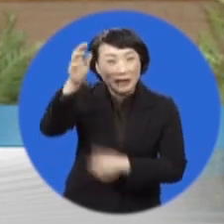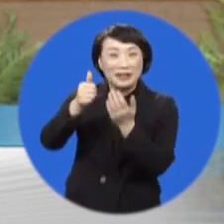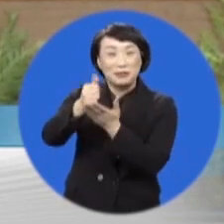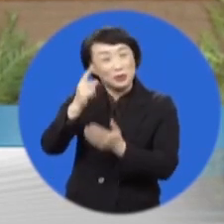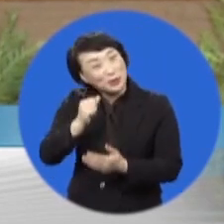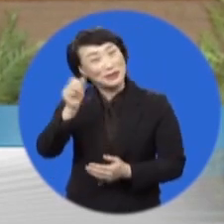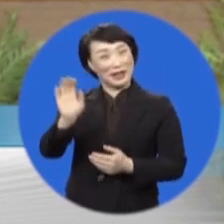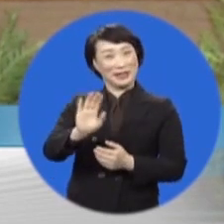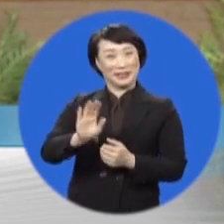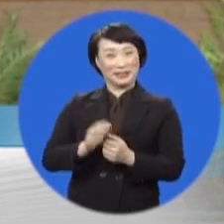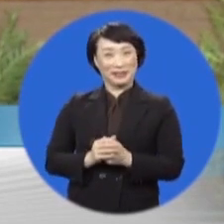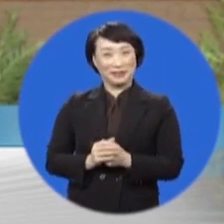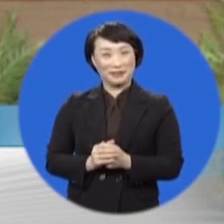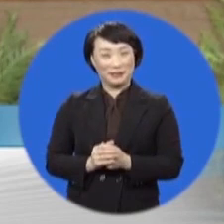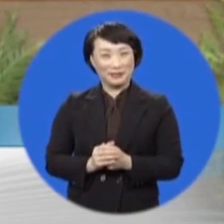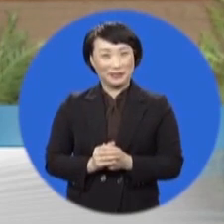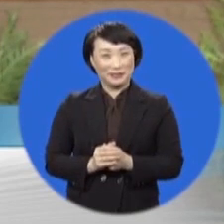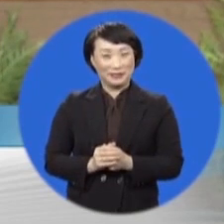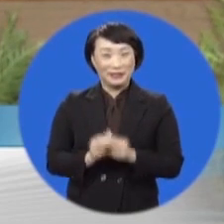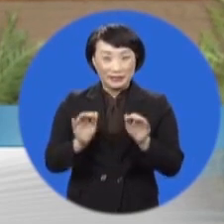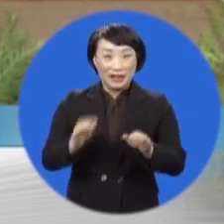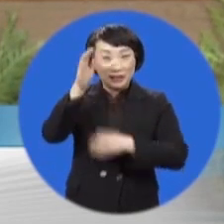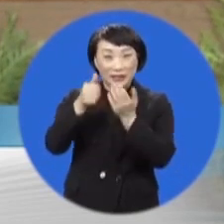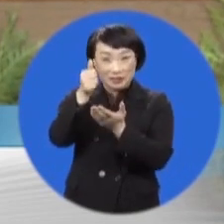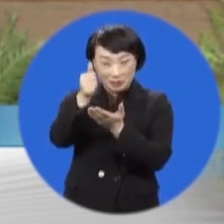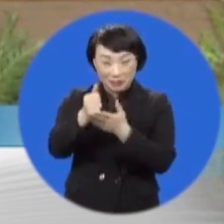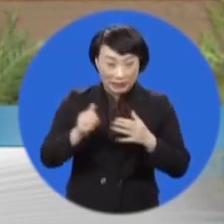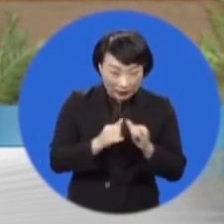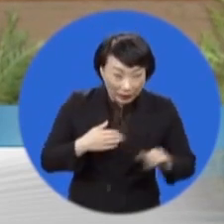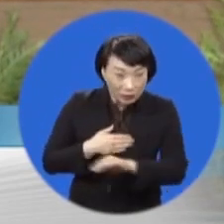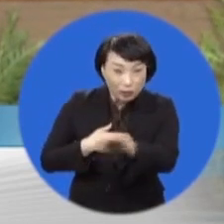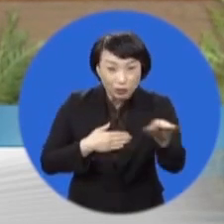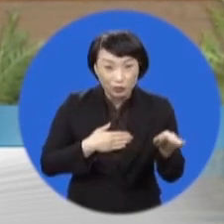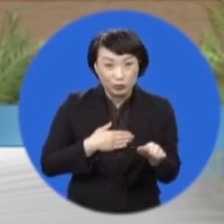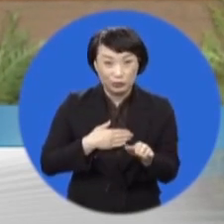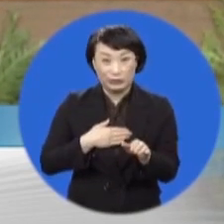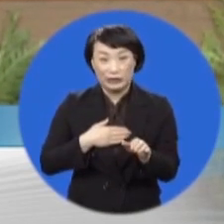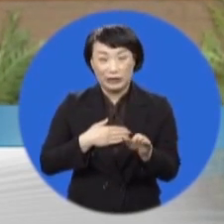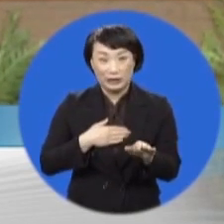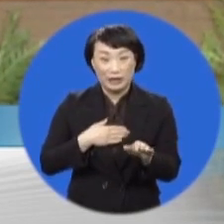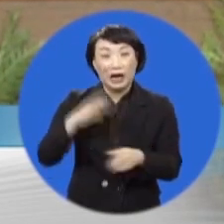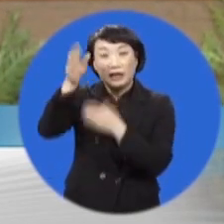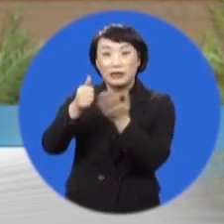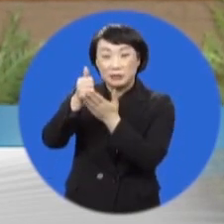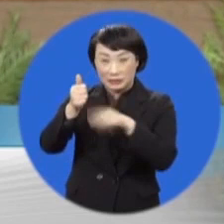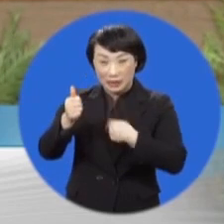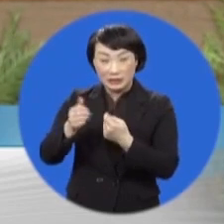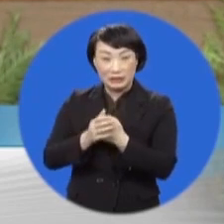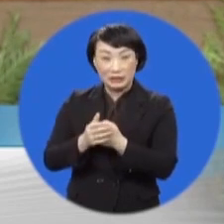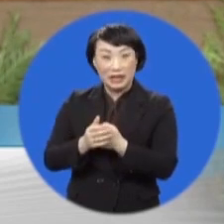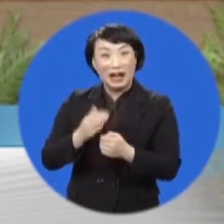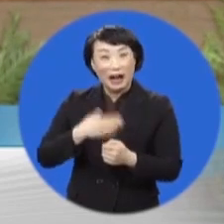도안이 하십니다 하나님은 우리의 입면 2 하나님 자신을